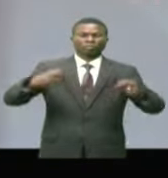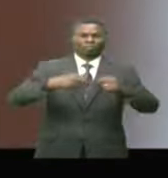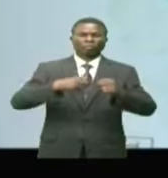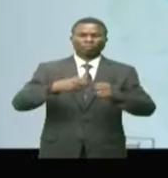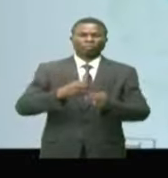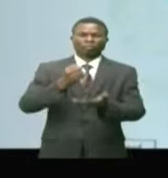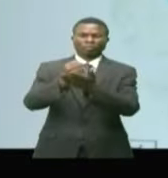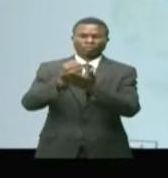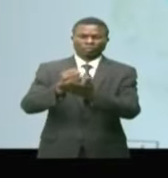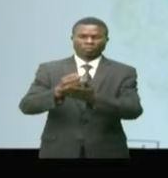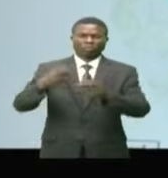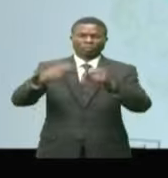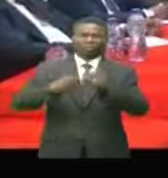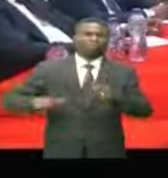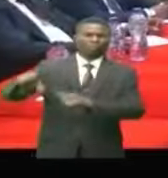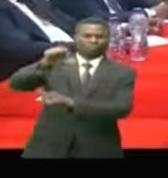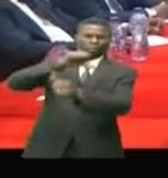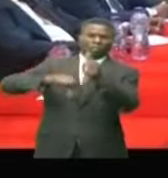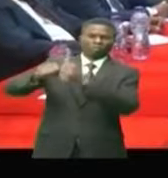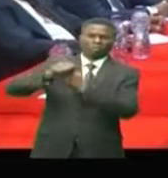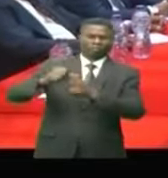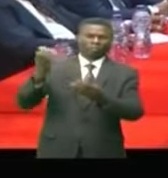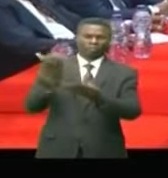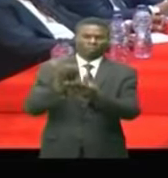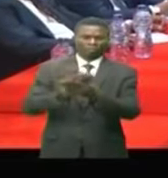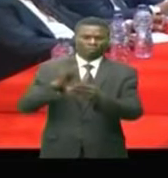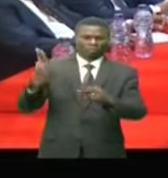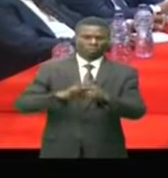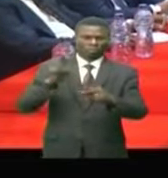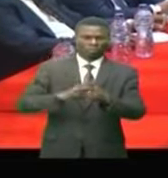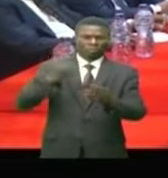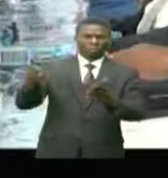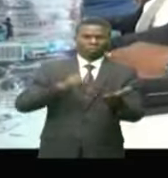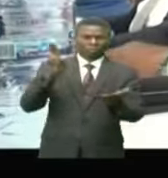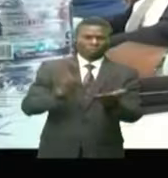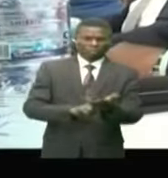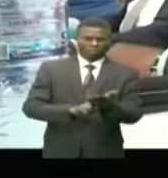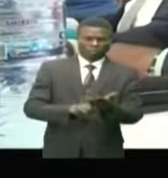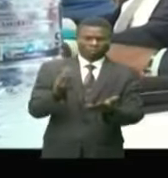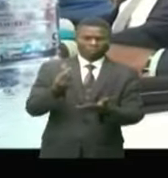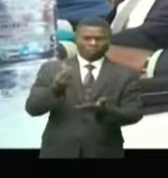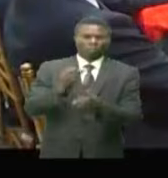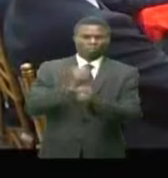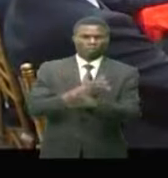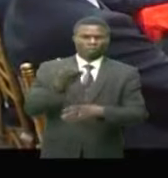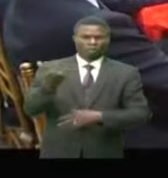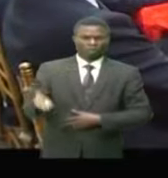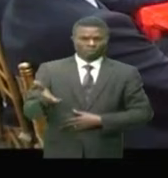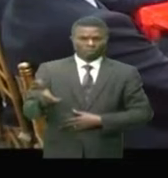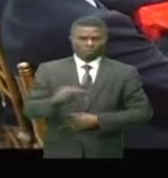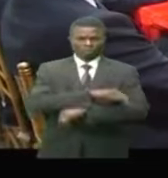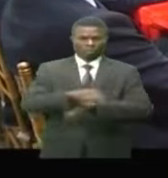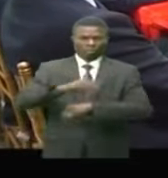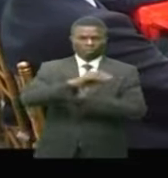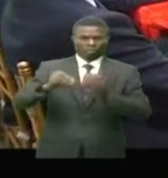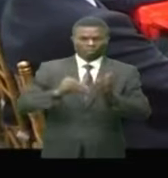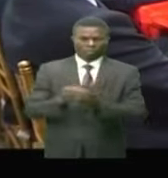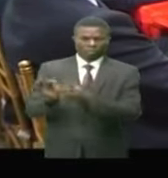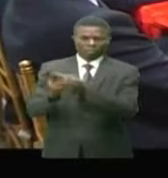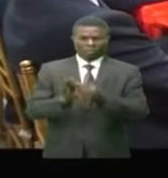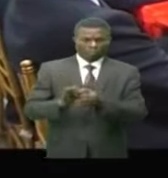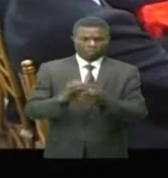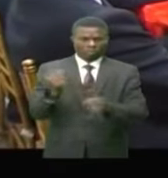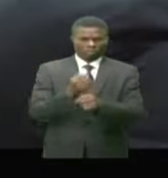desservir Kananga et ses environs. Les contrats d'exécution des travaux sont signés et les financements sont disponibles. Le bureau central de coordination